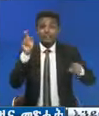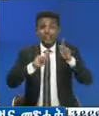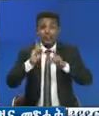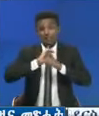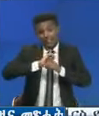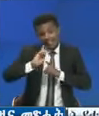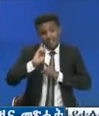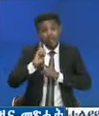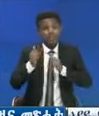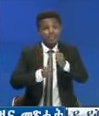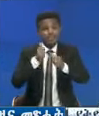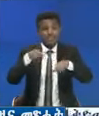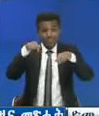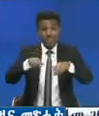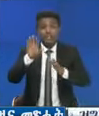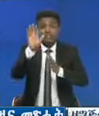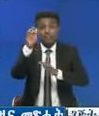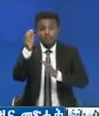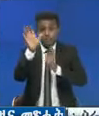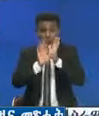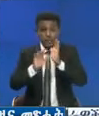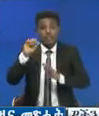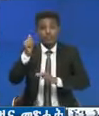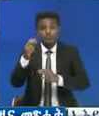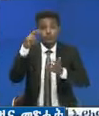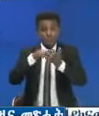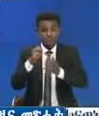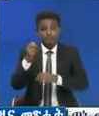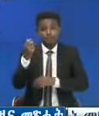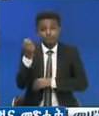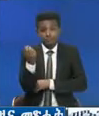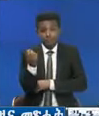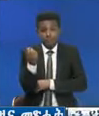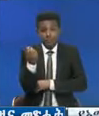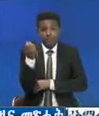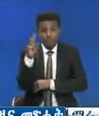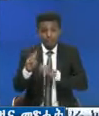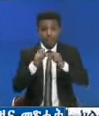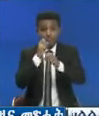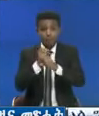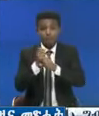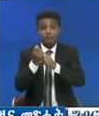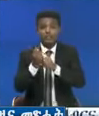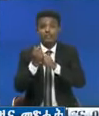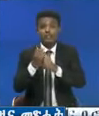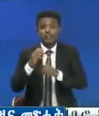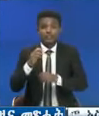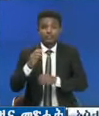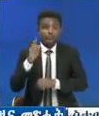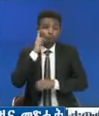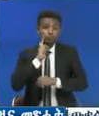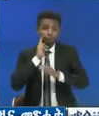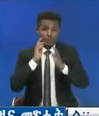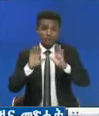እንዲችል ዛሬ ግንቦት 10 ቀን 2012 ዓ.ም ተመረጥ ከቀኑ 8 ሰዓት ጀምሮ በአዲስ አበባ ሸራተን አዲስ ሆቴል የሚካሄደው